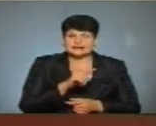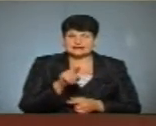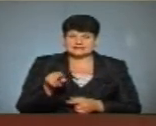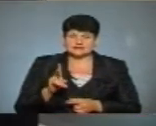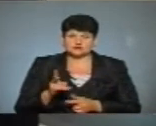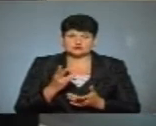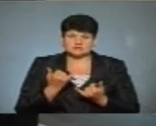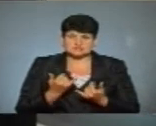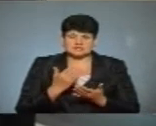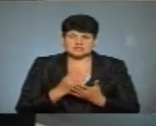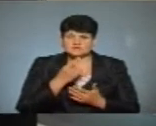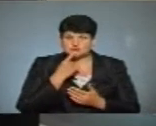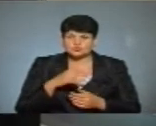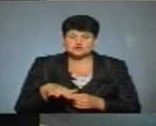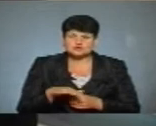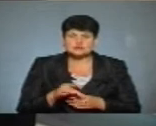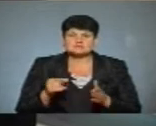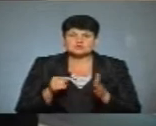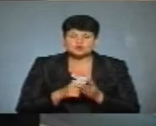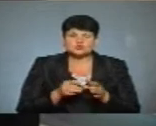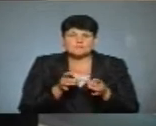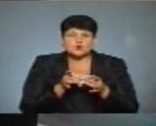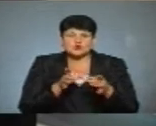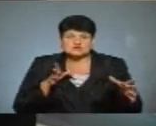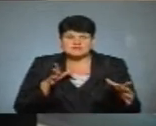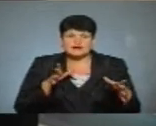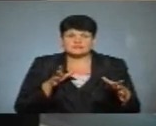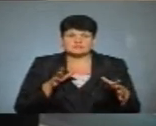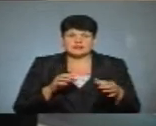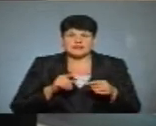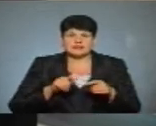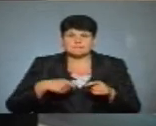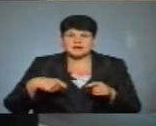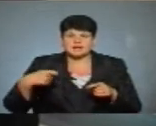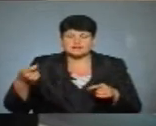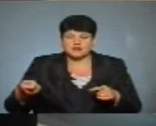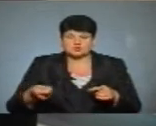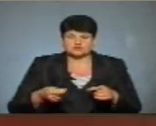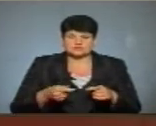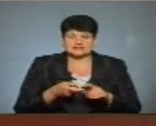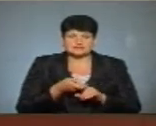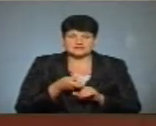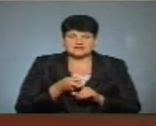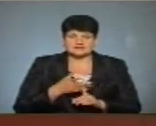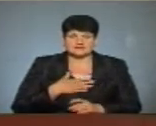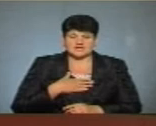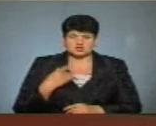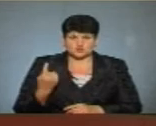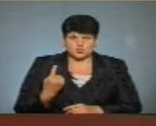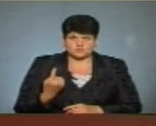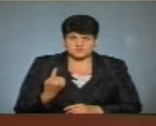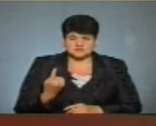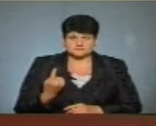зараз знаходиться у червоній зоні, з метою, щоб розірвати ланцюг передачі інфекції саме в нашій області.